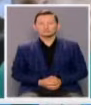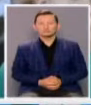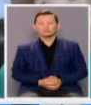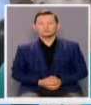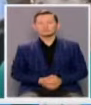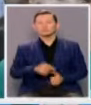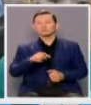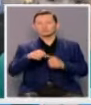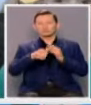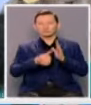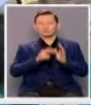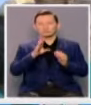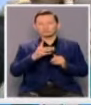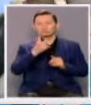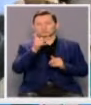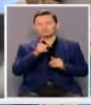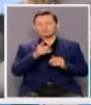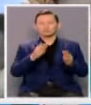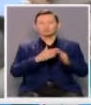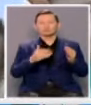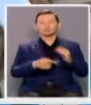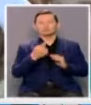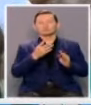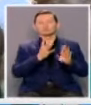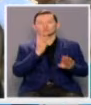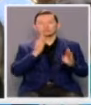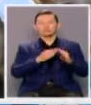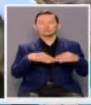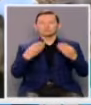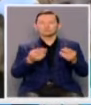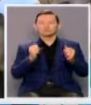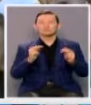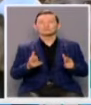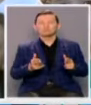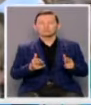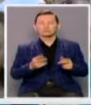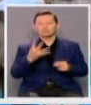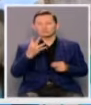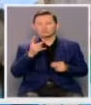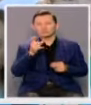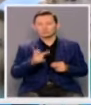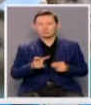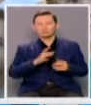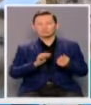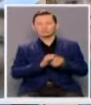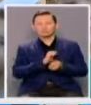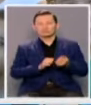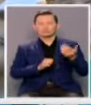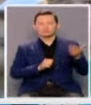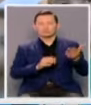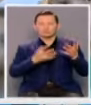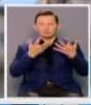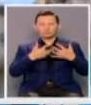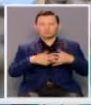Тут 16 квартир. Одному из жильцов квартиру выделили. Как это могло произойти? 4 человека сдали документы на